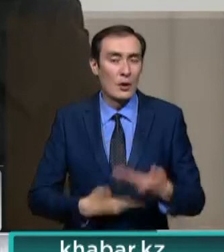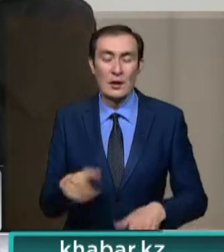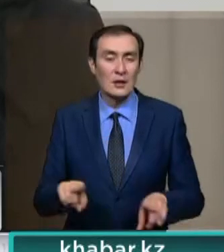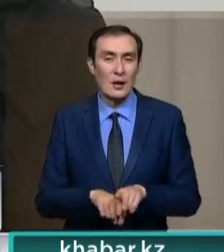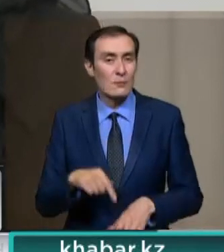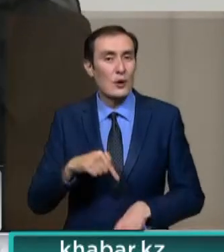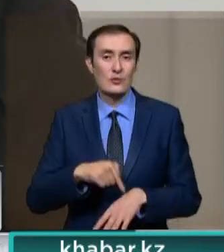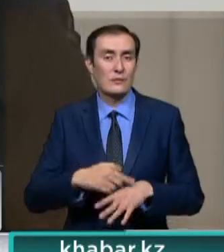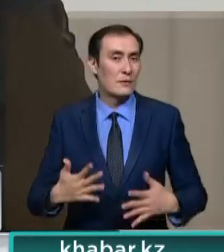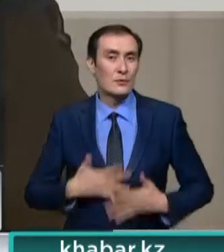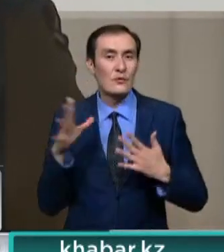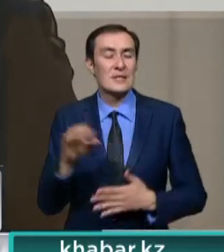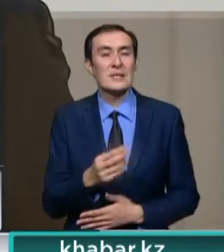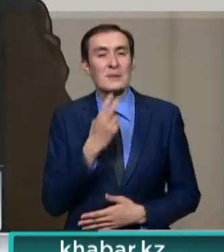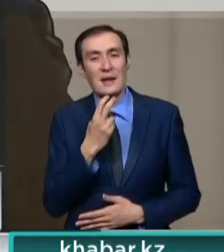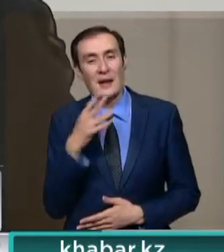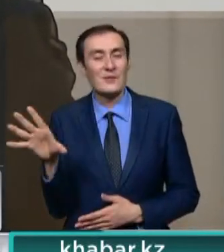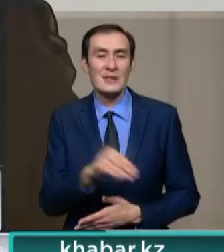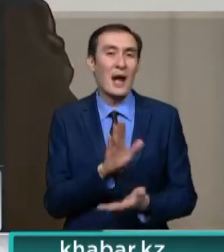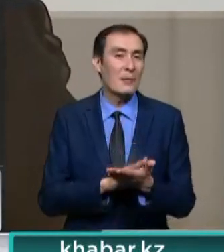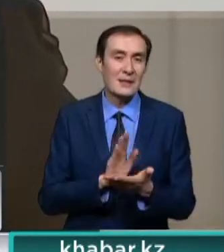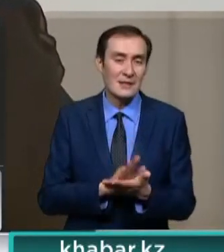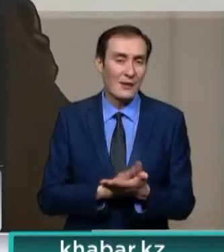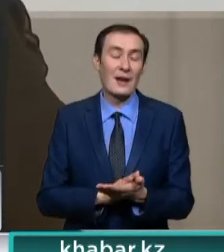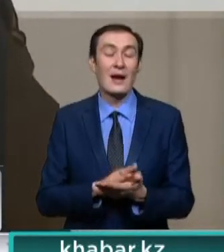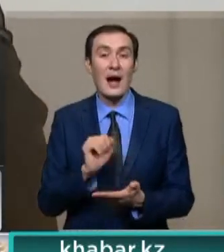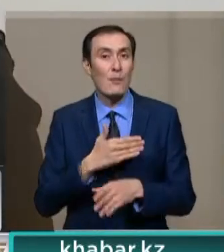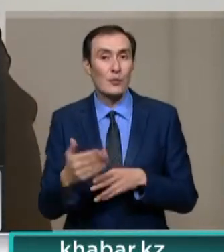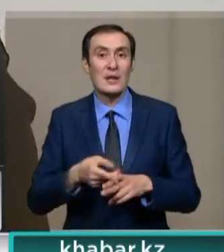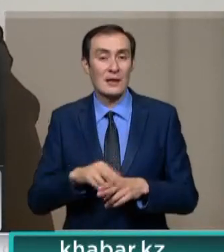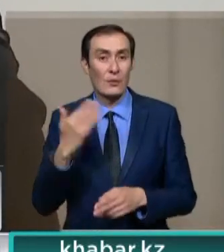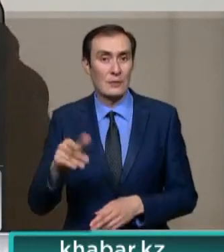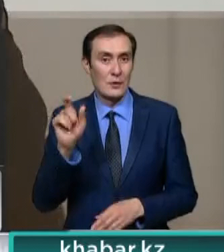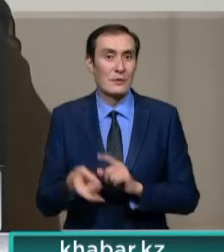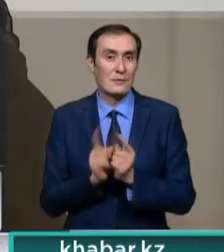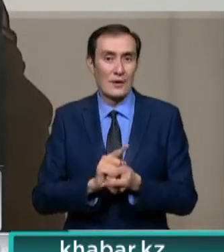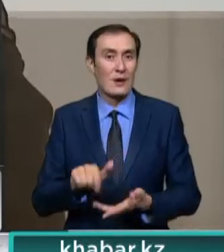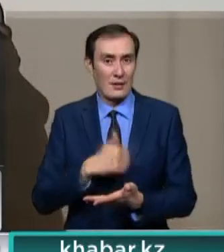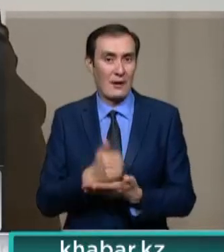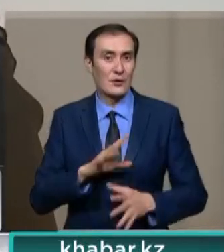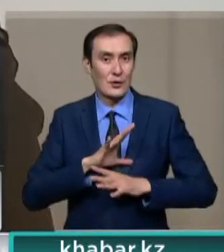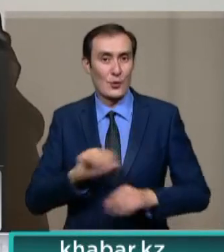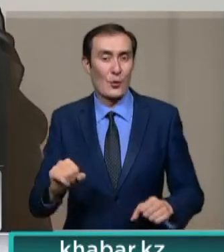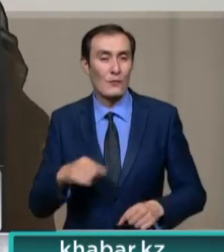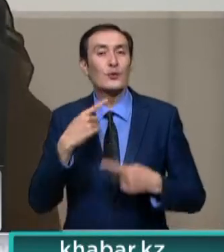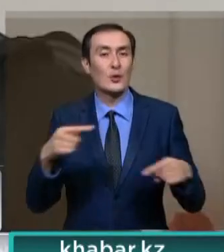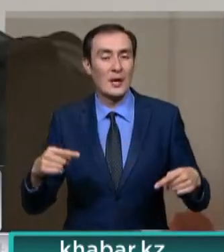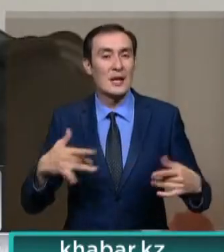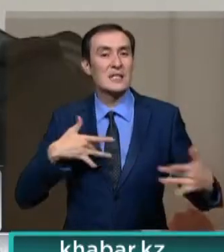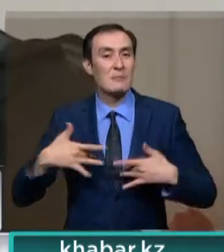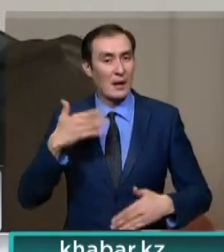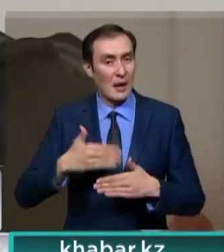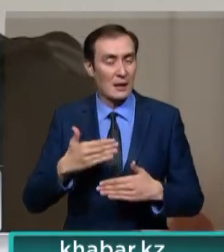вошел, что все смеялись, все ему аплодировали. А после этого он у меня стал главным героем уже во всех других спектаклях.